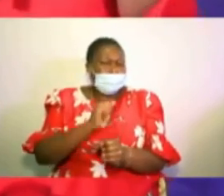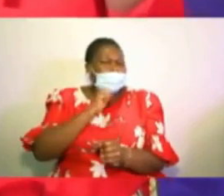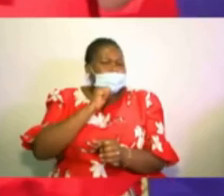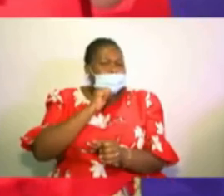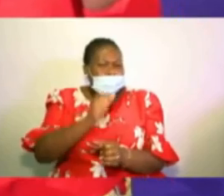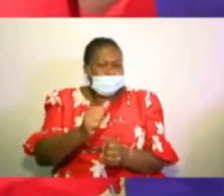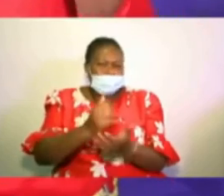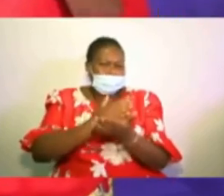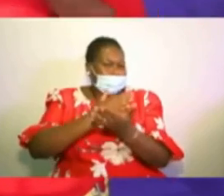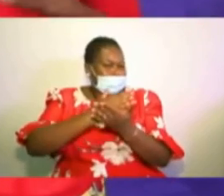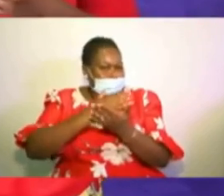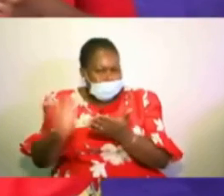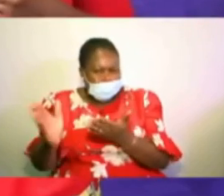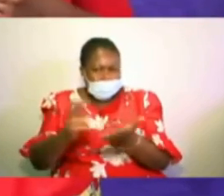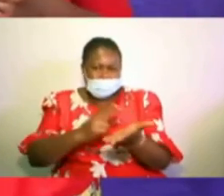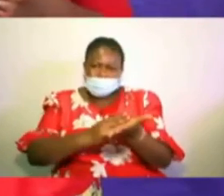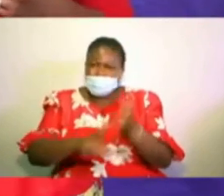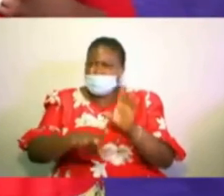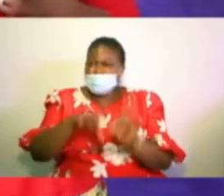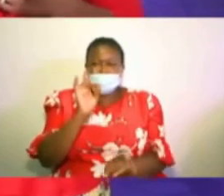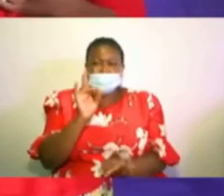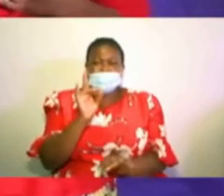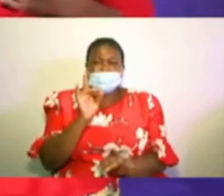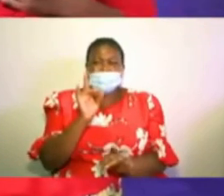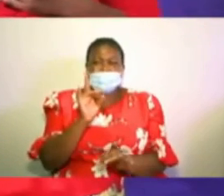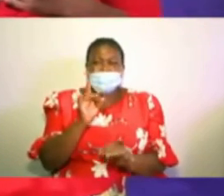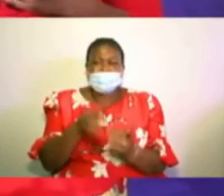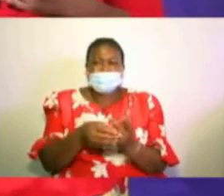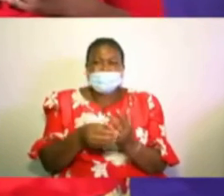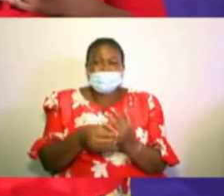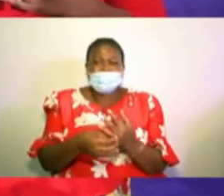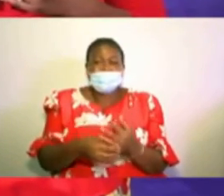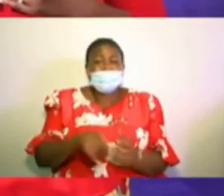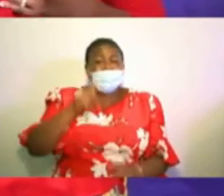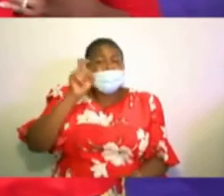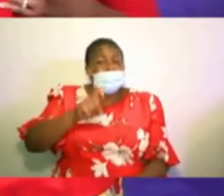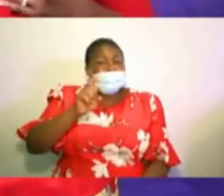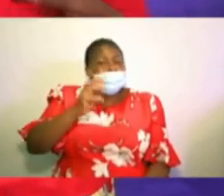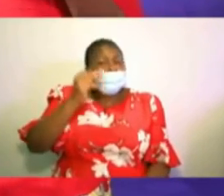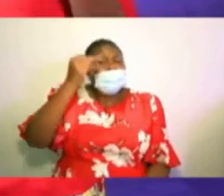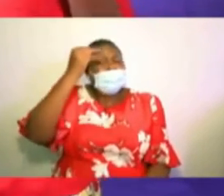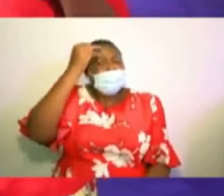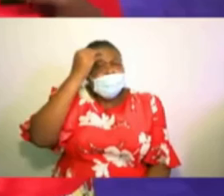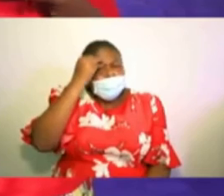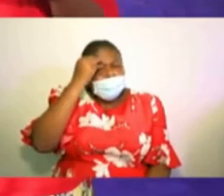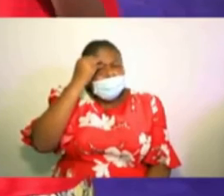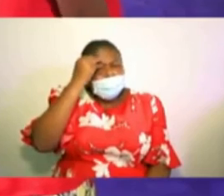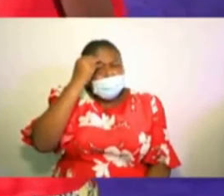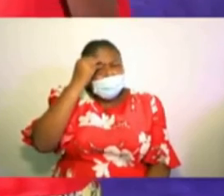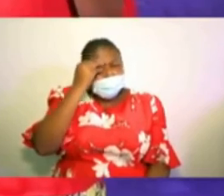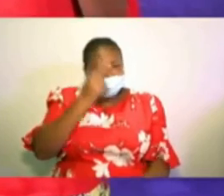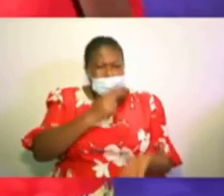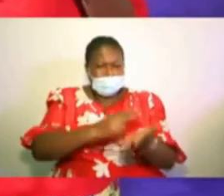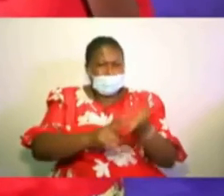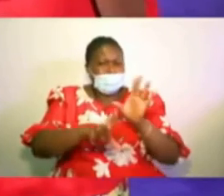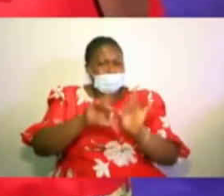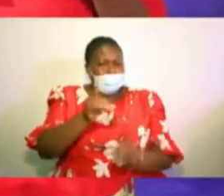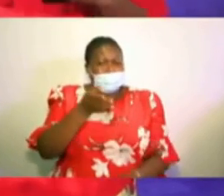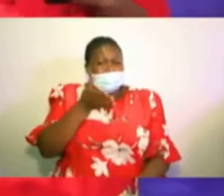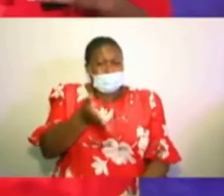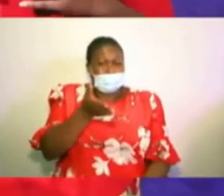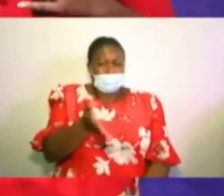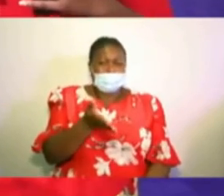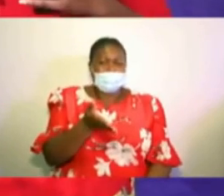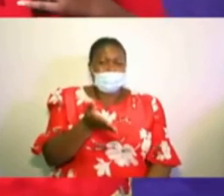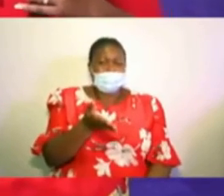other words, we must be conscious, mindful of his presence. Nous devons toujours demeurer